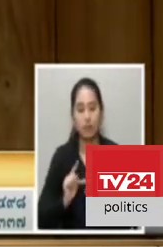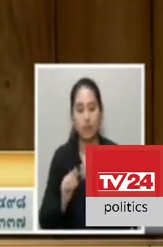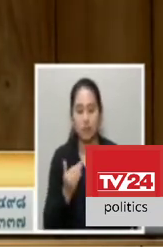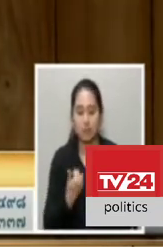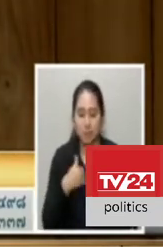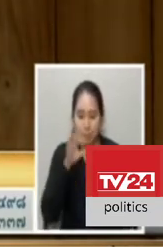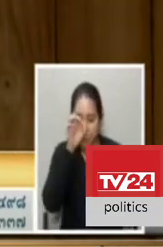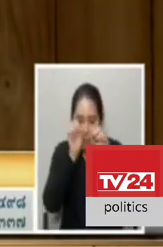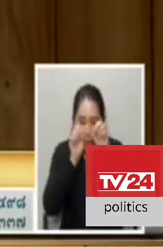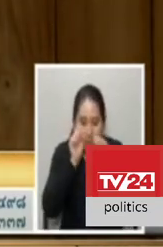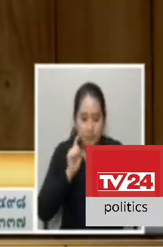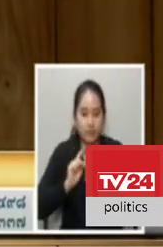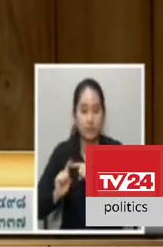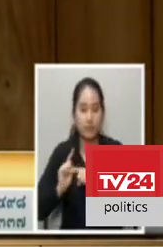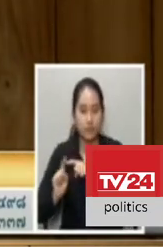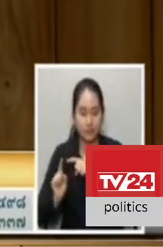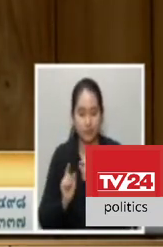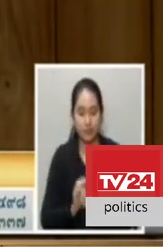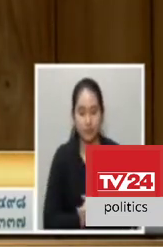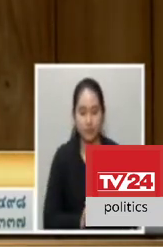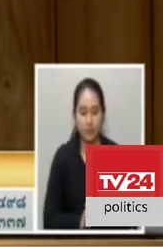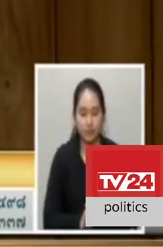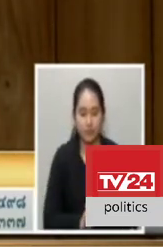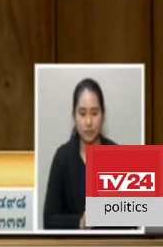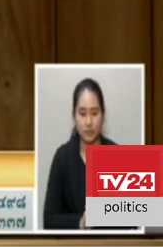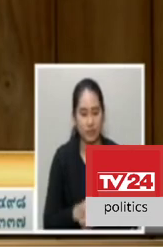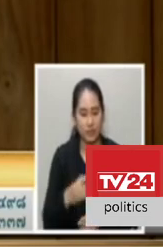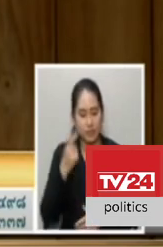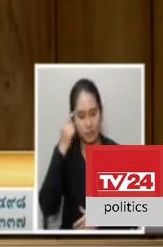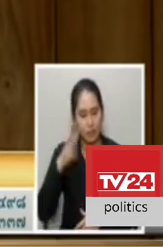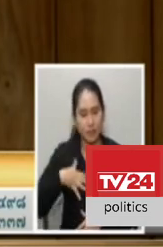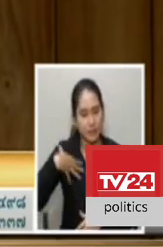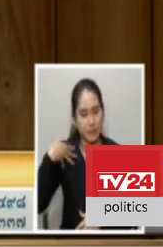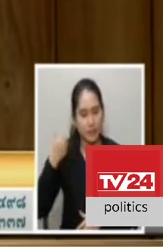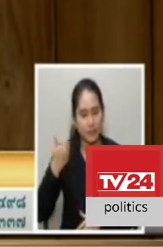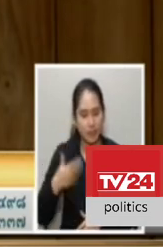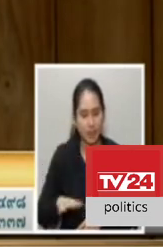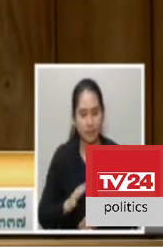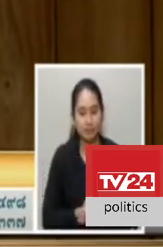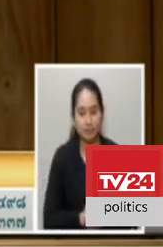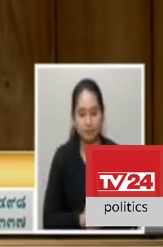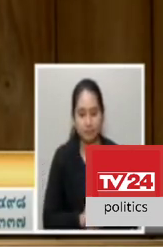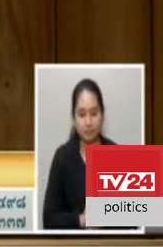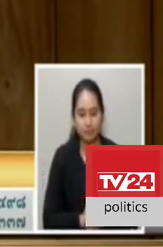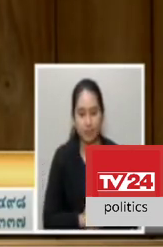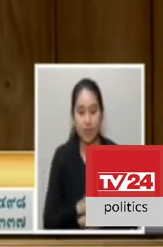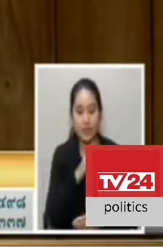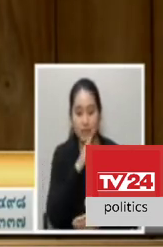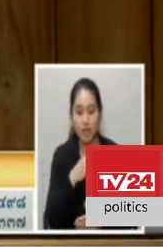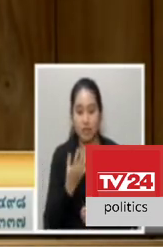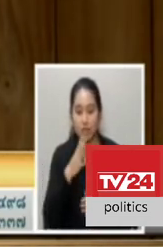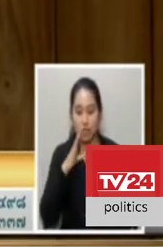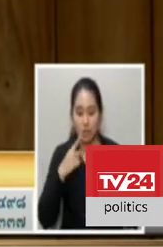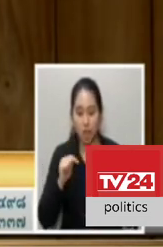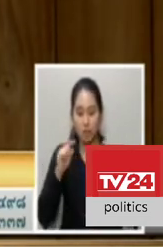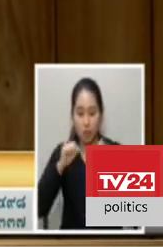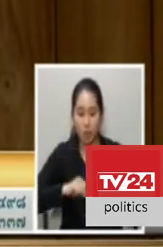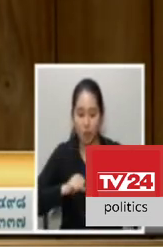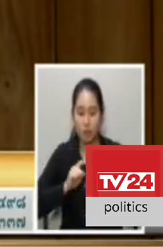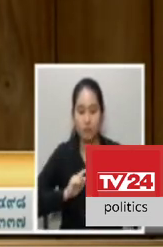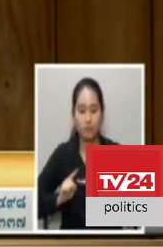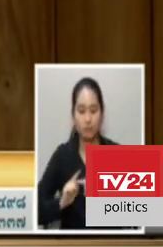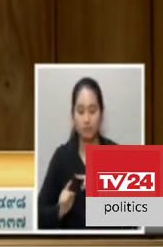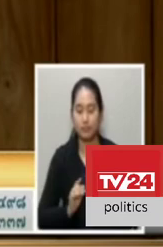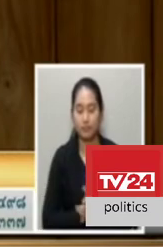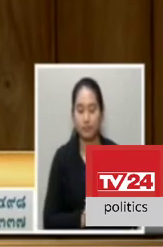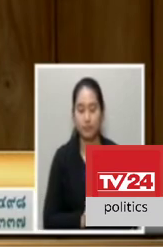ามเรื่องนี้อยู่เนี่ยคงจะไม่สบายใจนะฮะถ้าหากว่ามีการตอบตกลงกันไปนะฮะอันนี้ก็เป็